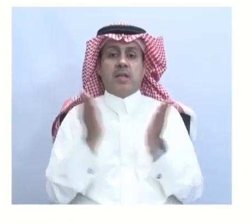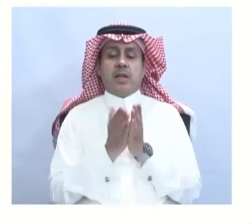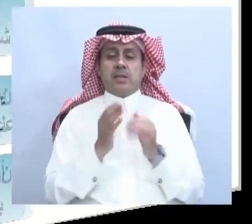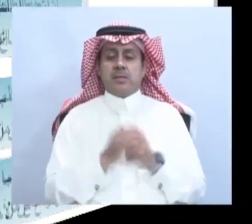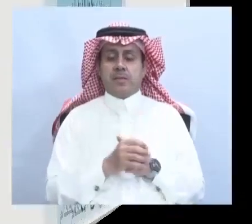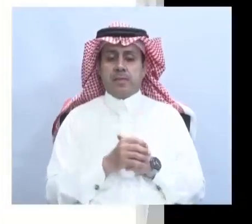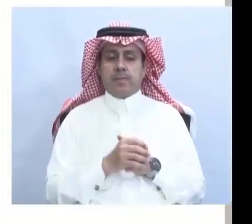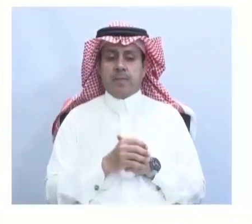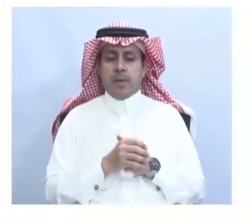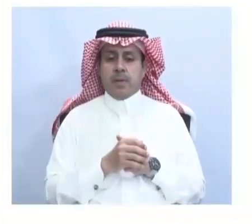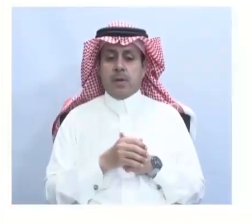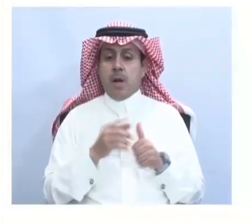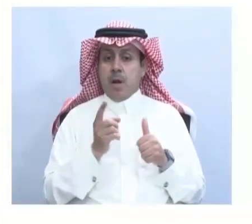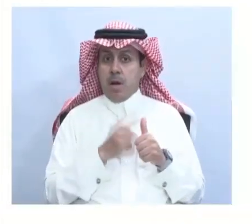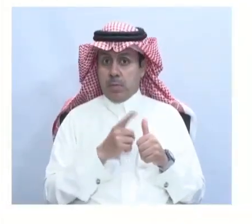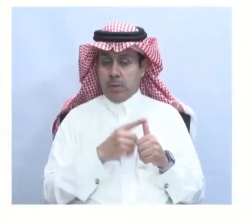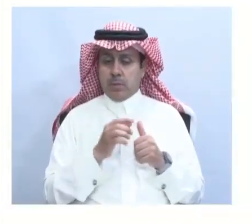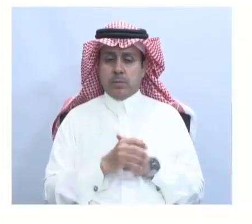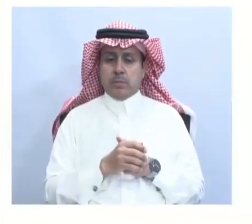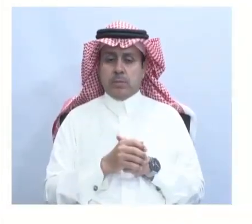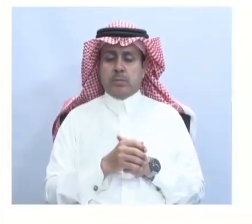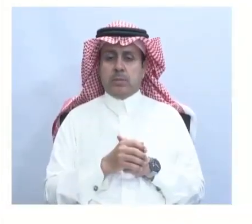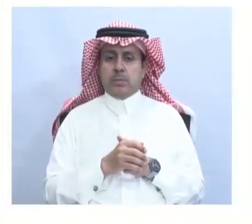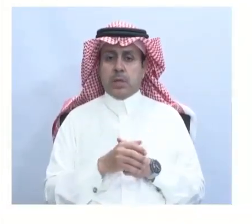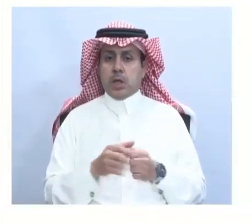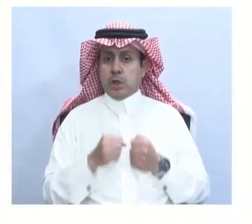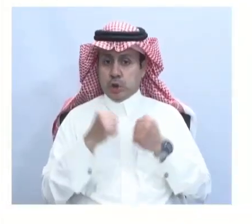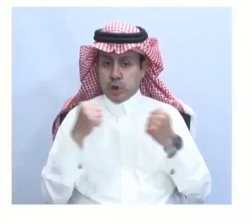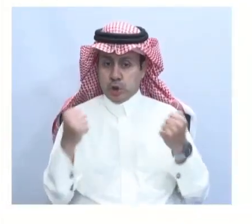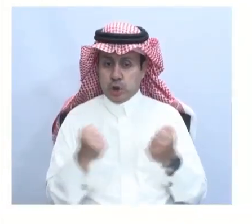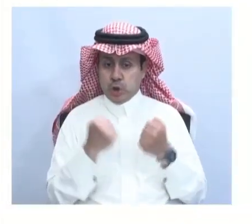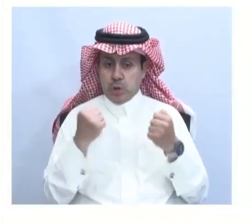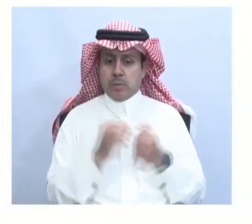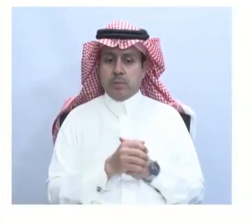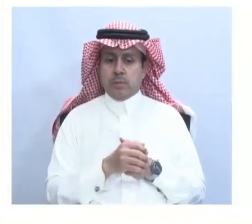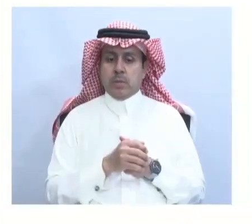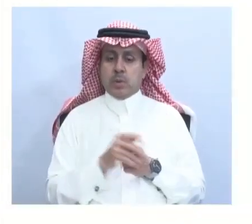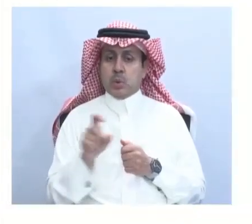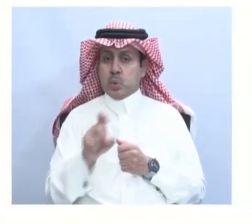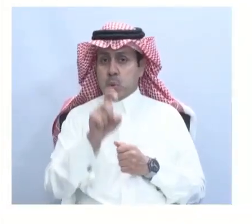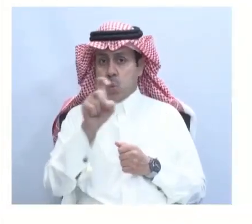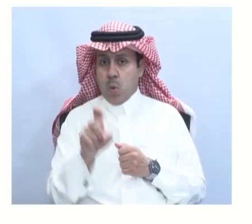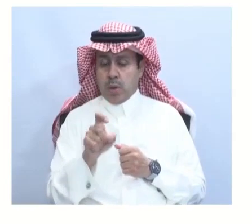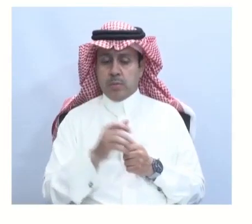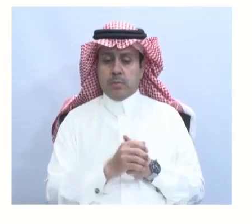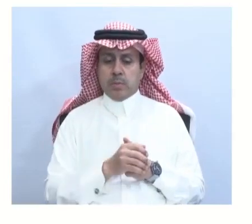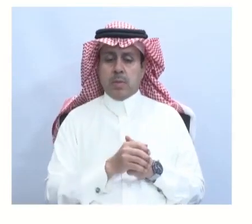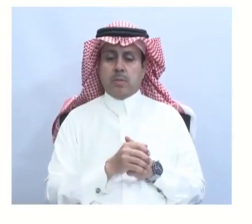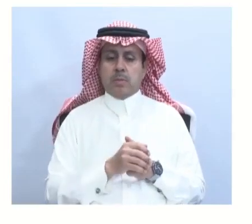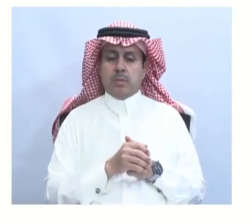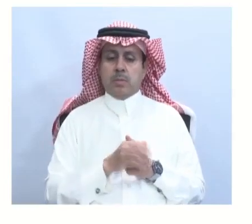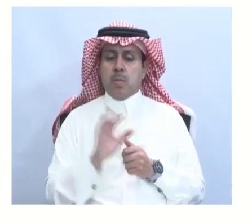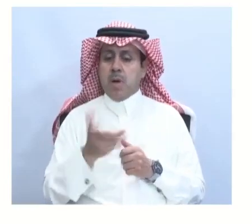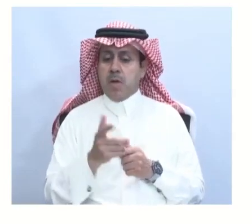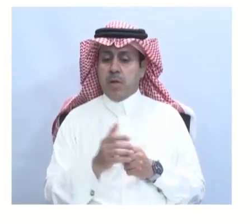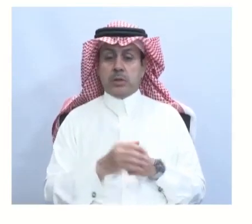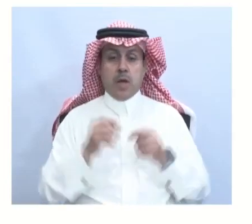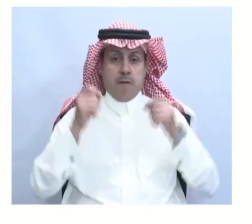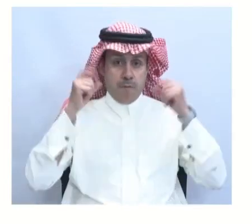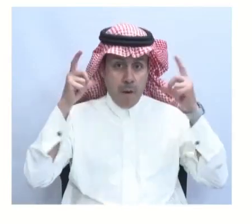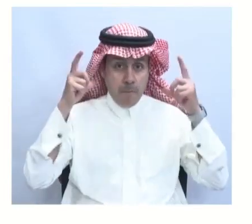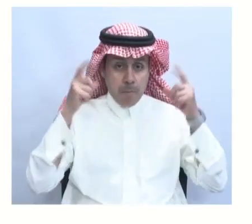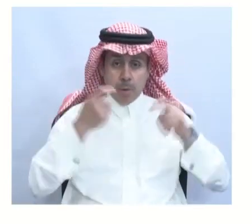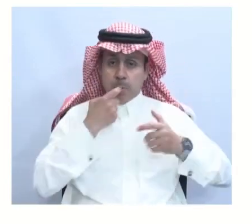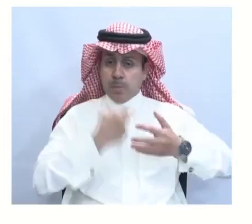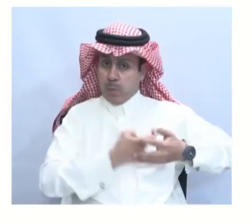واياكم ايها الطلاب درسنا بهذا النشاط هنا سؤال ايها الطلاب ماذا تفهم